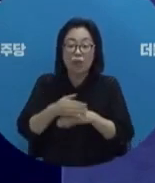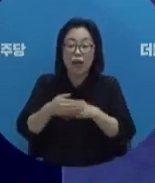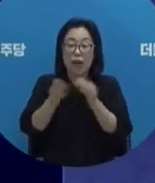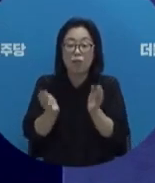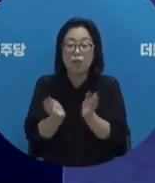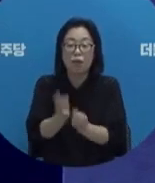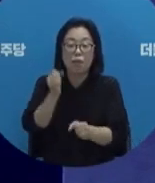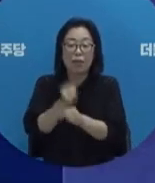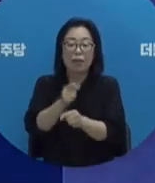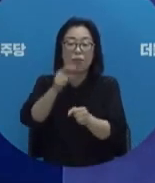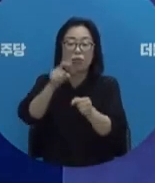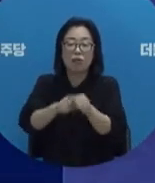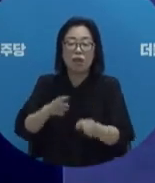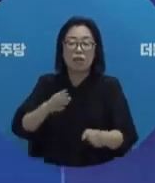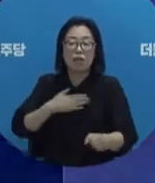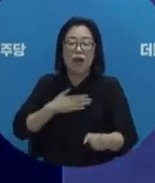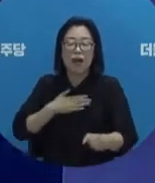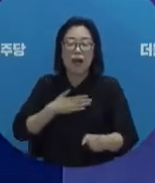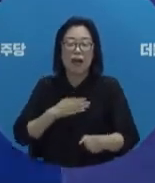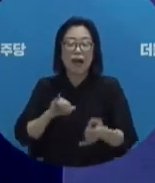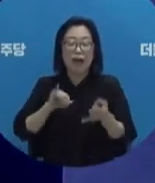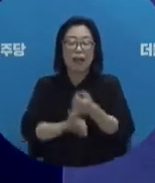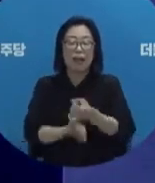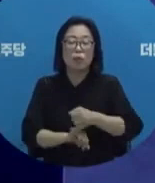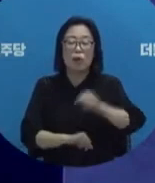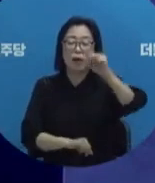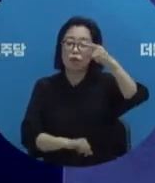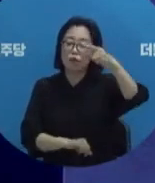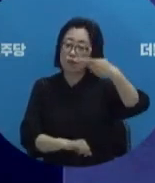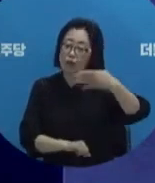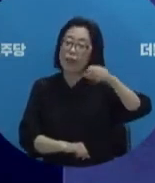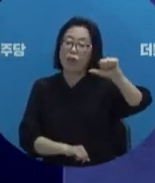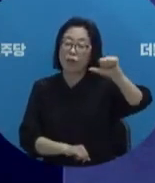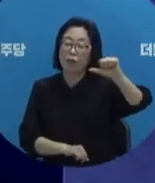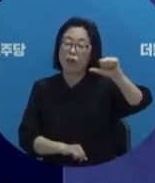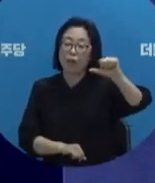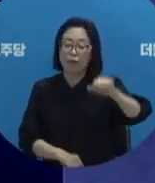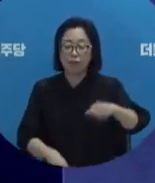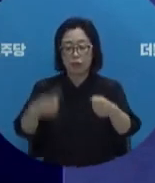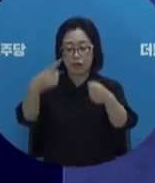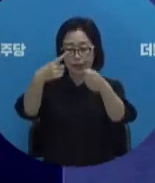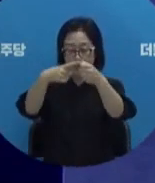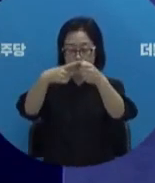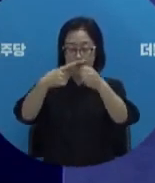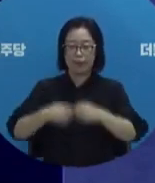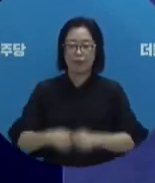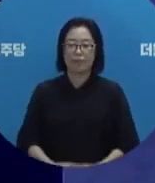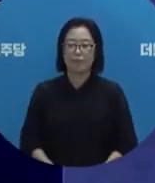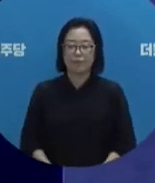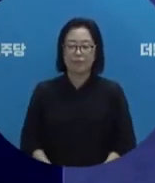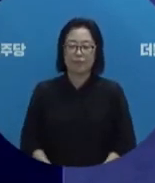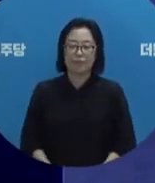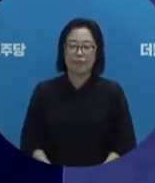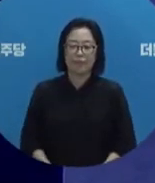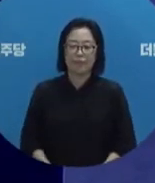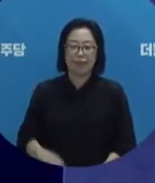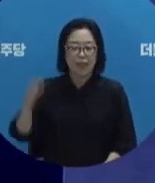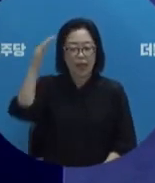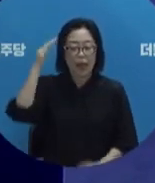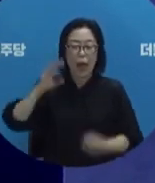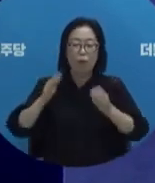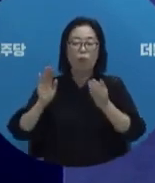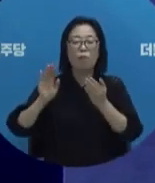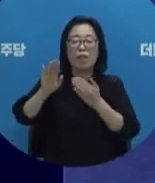저 이제 명의 5가지 약속을 드리겠습니다 첫째 대한민국의